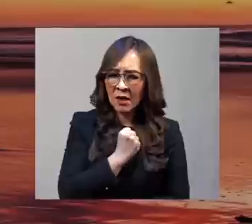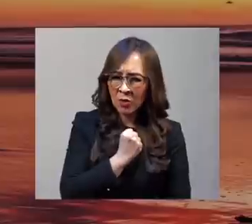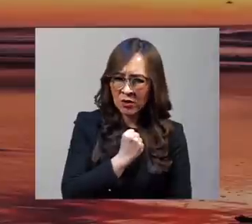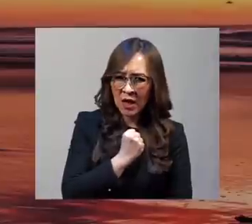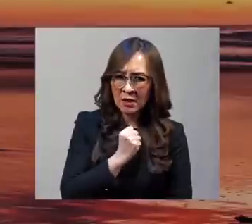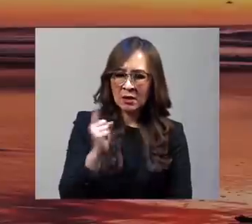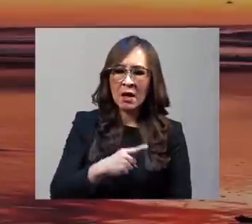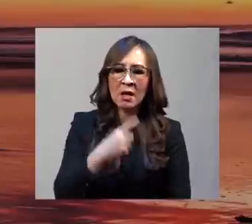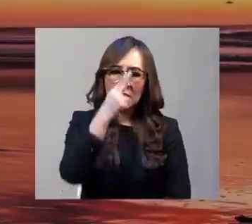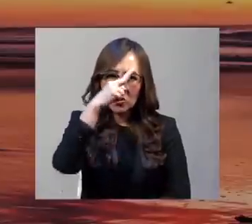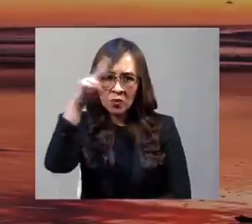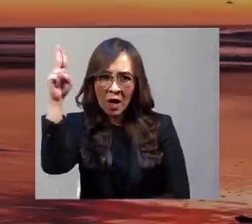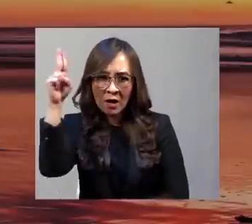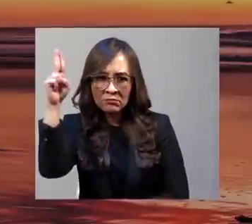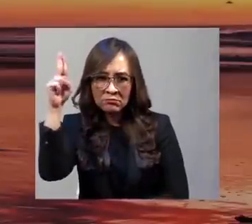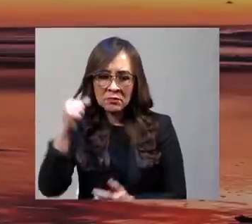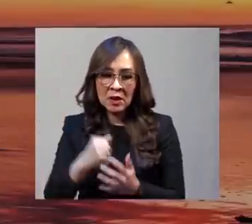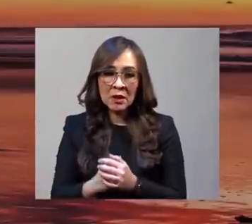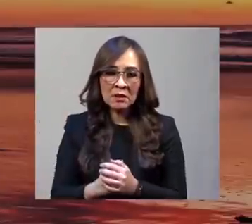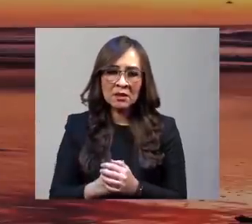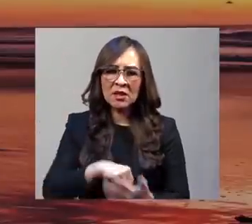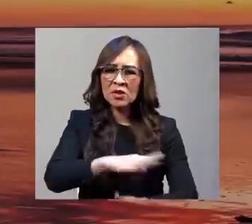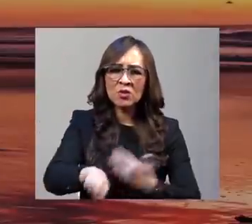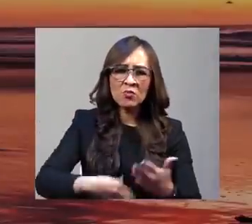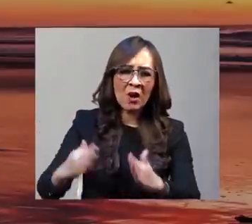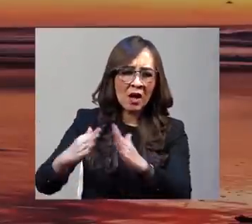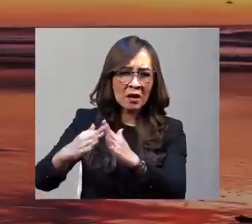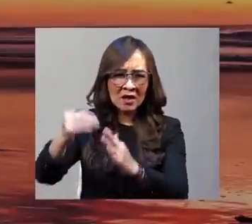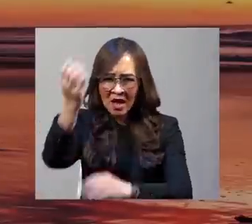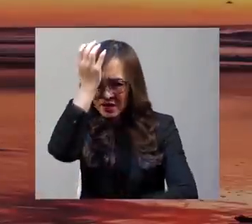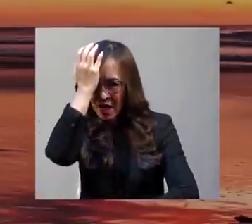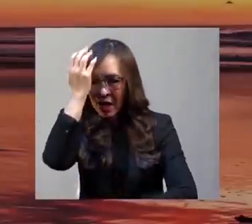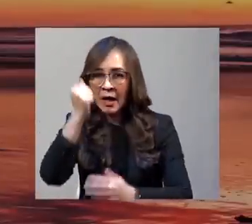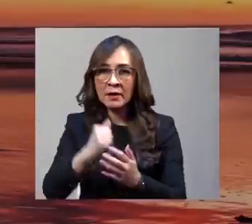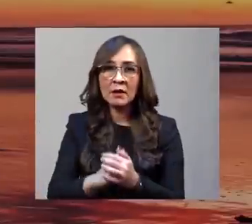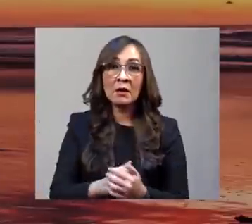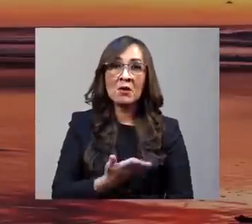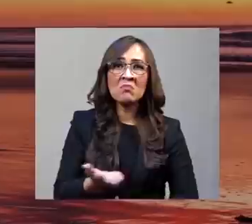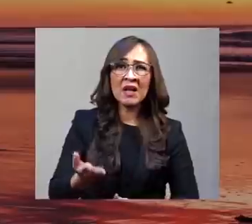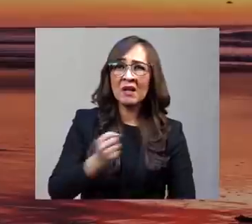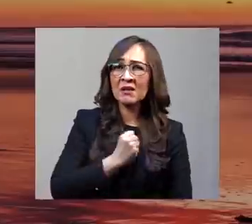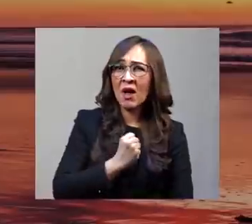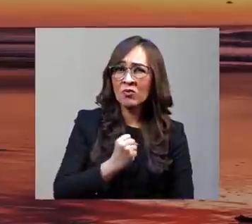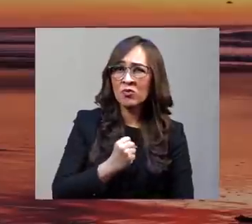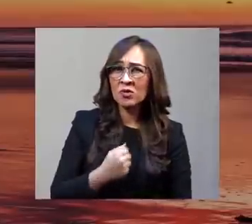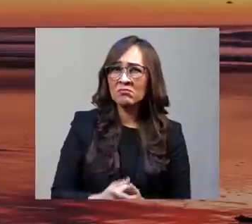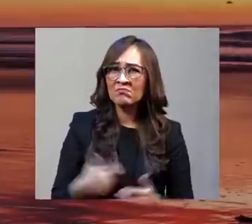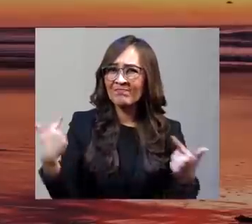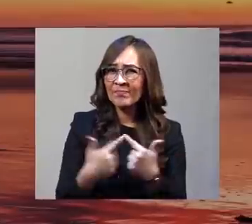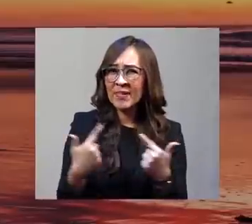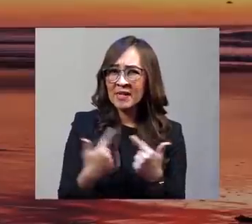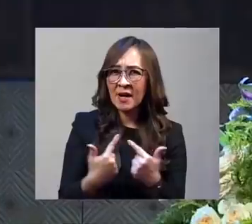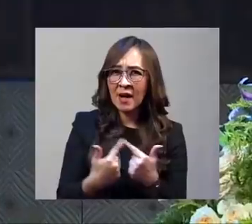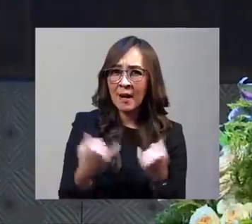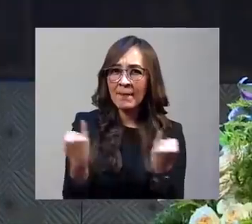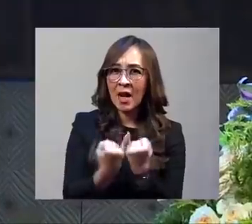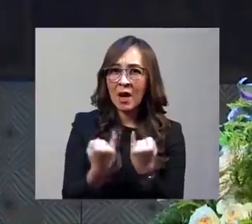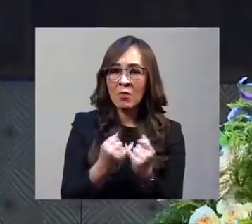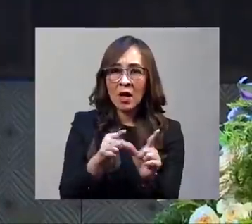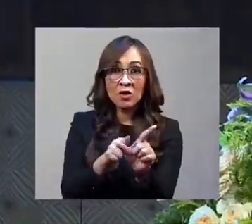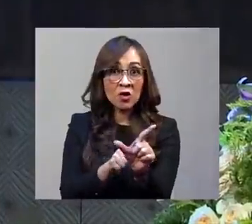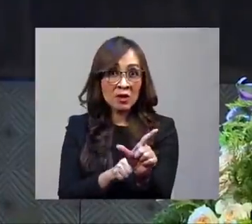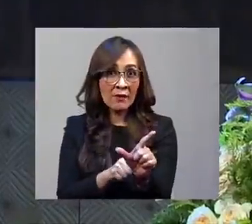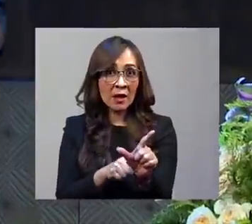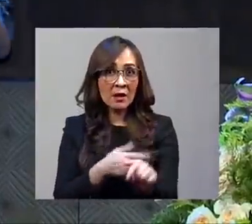yang dari Tuhan menimpa semua kerajaan di negeri-negeri sekeliling Yehuda, sehingga mereka tidak berani berperang melawan Yosafat. Mereka coba,